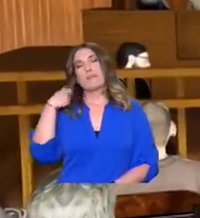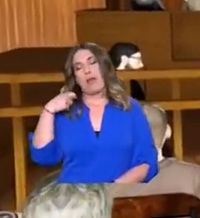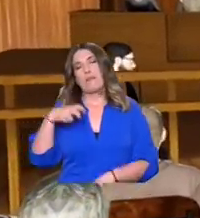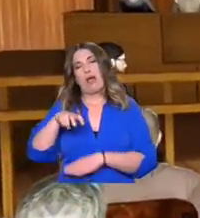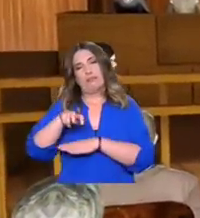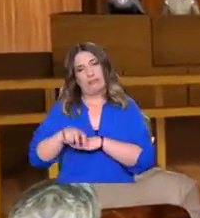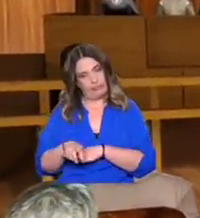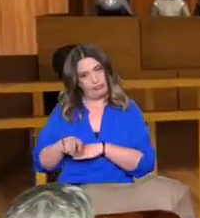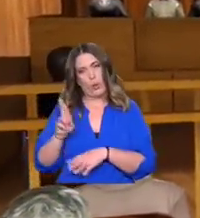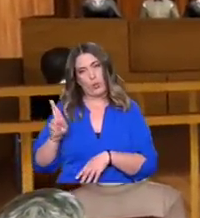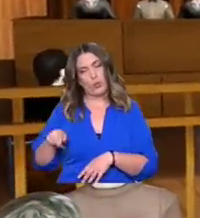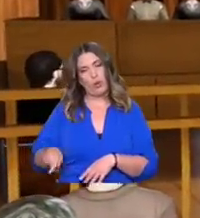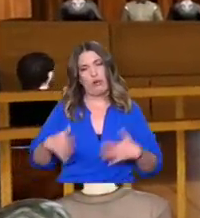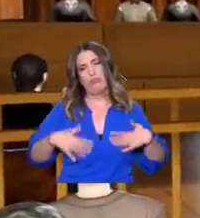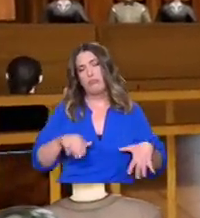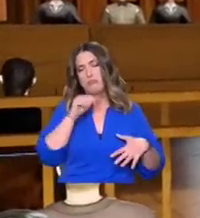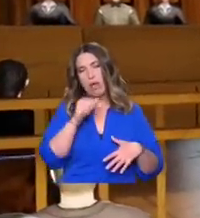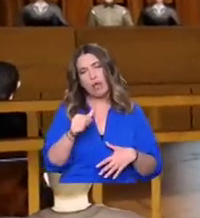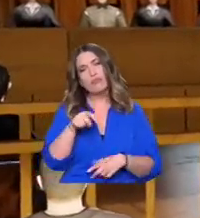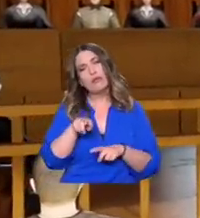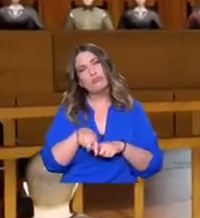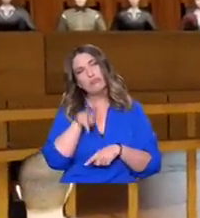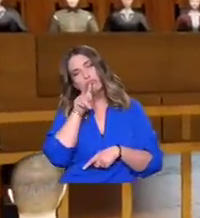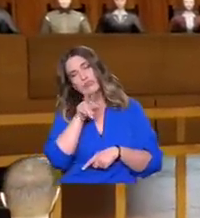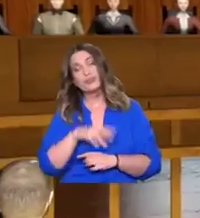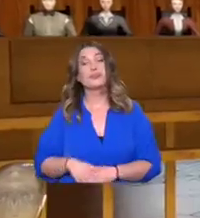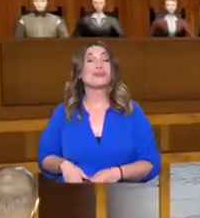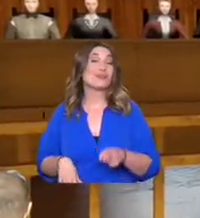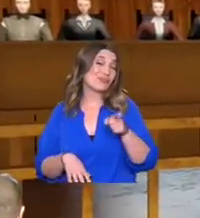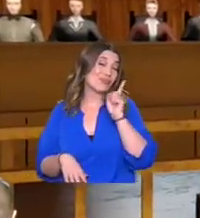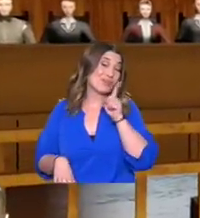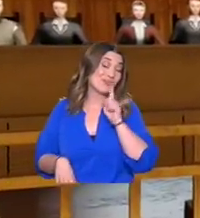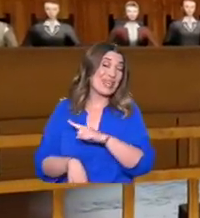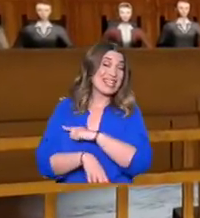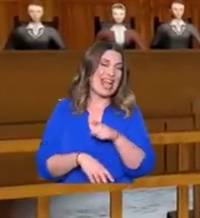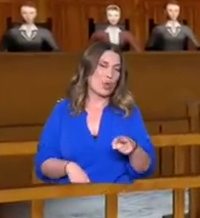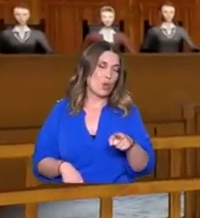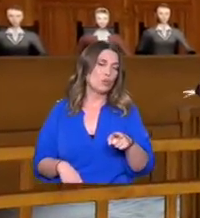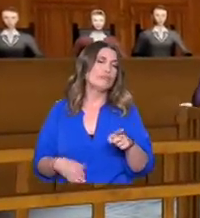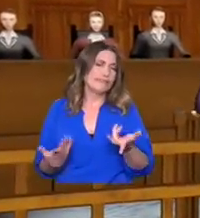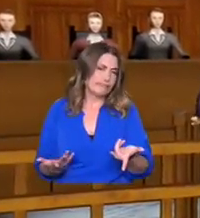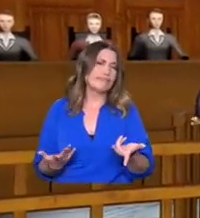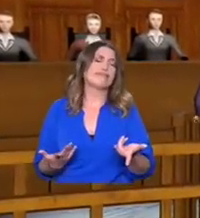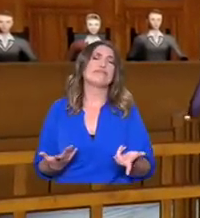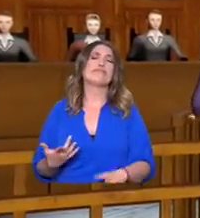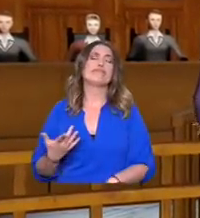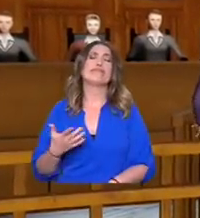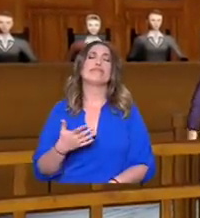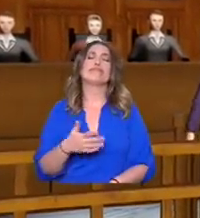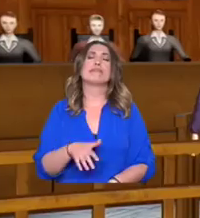βρίσκονται πολύ κοντά της. Η κυρία Καρατζά, λοιπόν, είναι η παιδοκαρδιολόγος η οποία